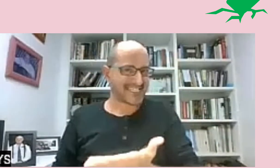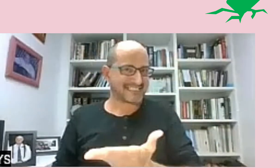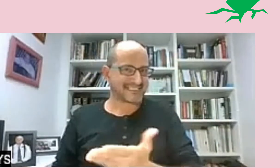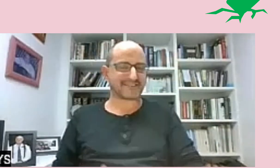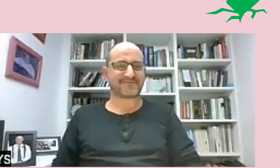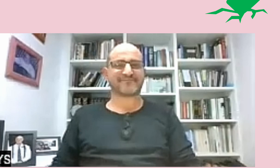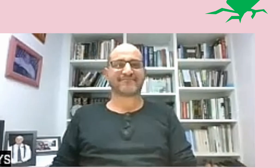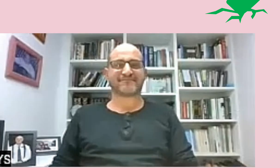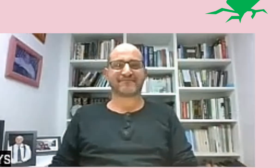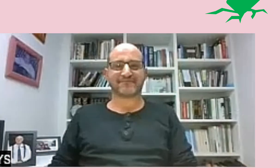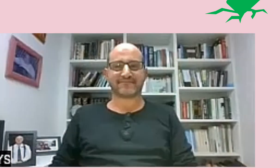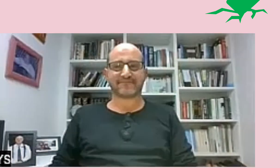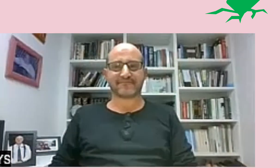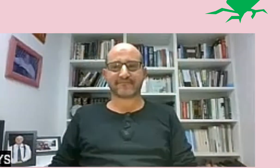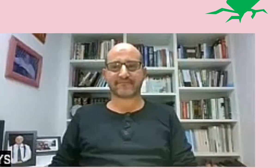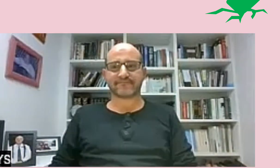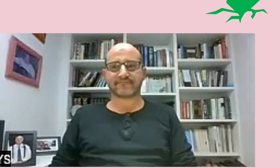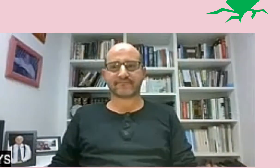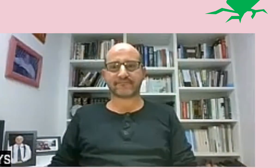הסימנים הישראלית.